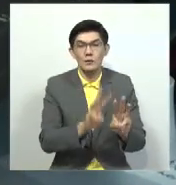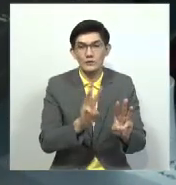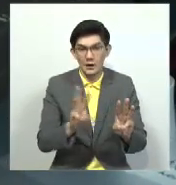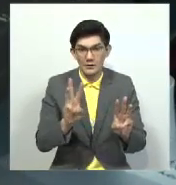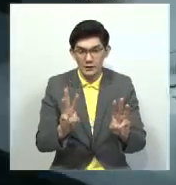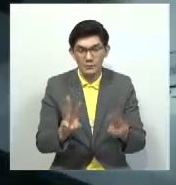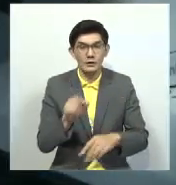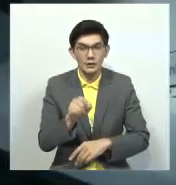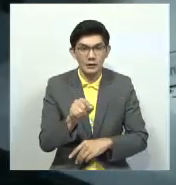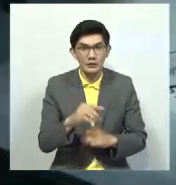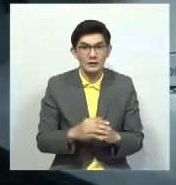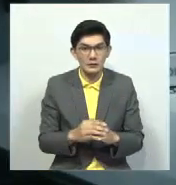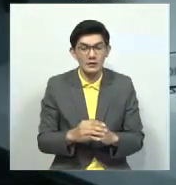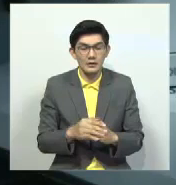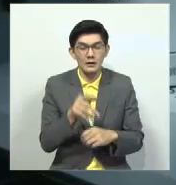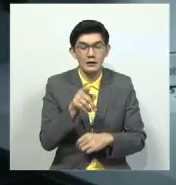ไซต์